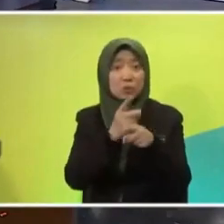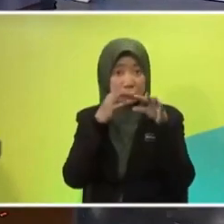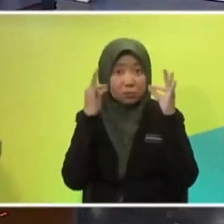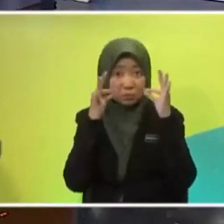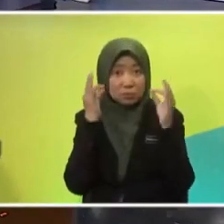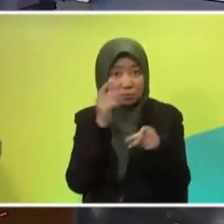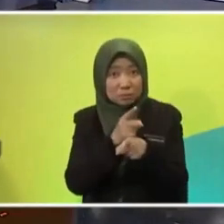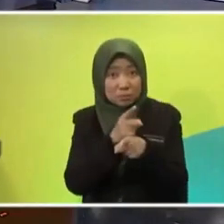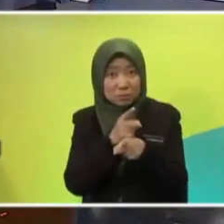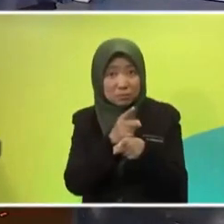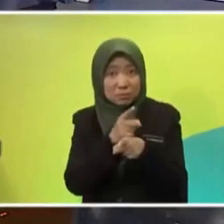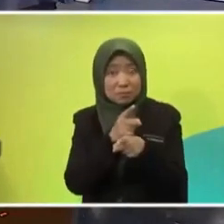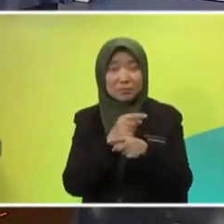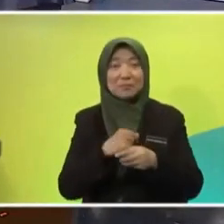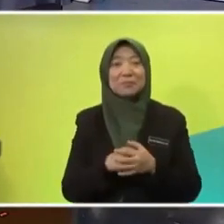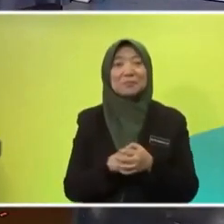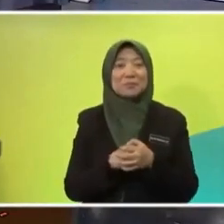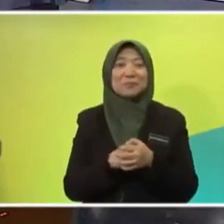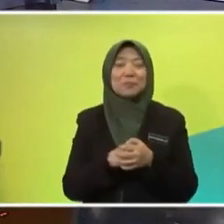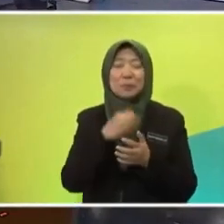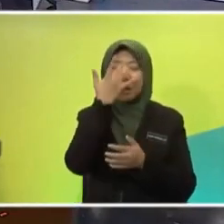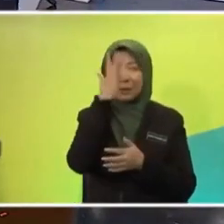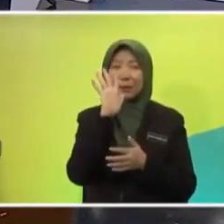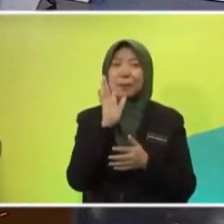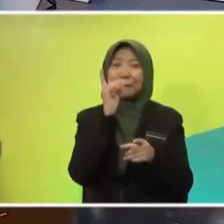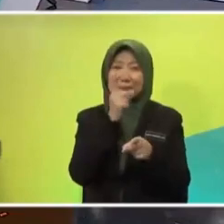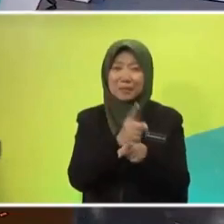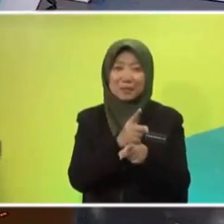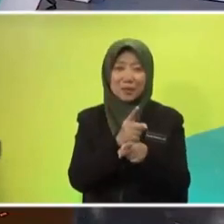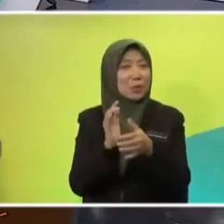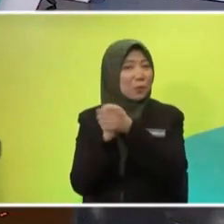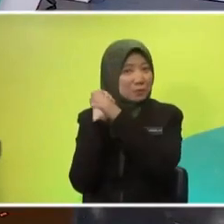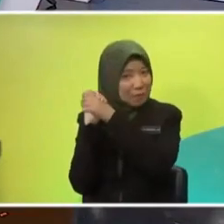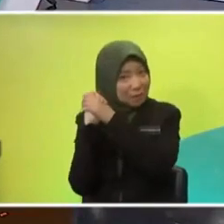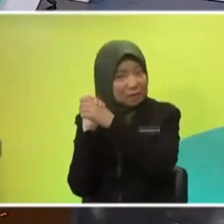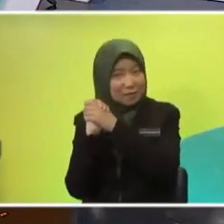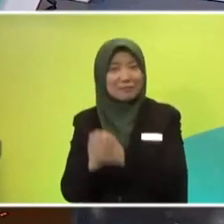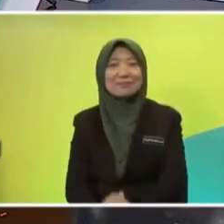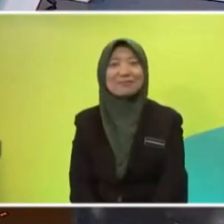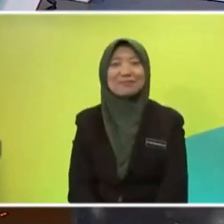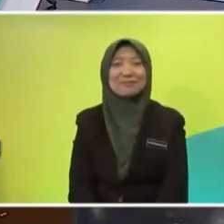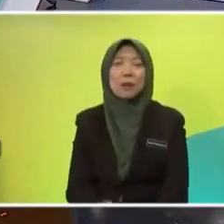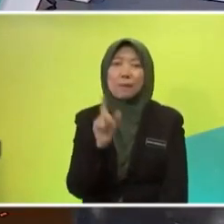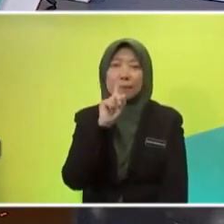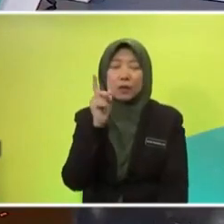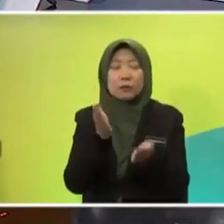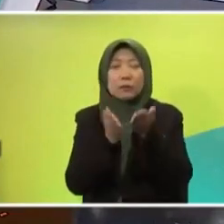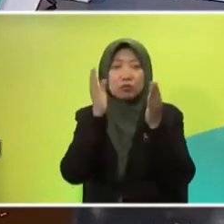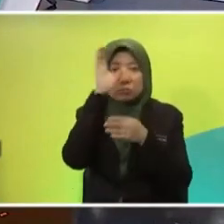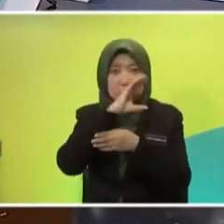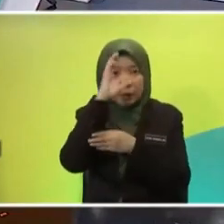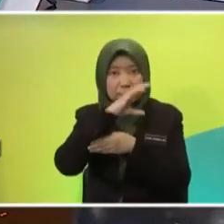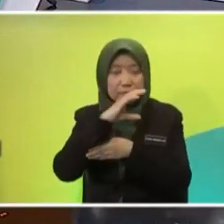anak-anak? Betul. Ya, betul. Tepat sekali. Tahniah Cikgu Su. Mana ya okay, gambar mana? Kucing? Agak-agaknya mana?